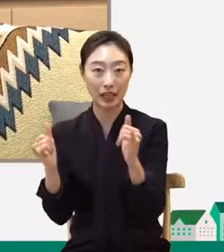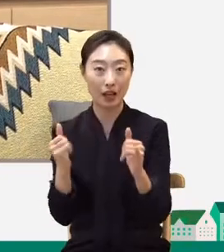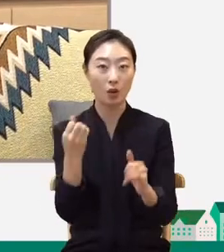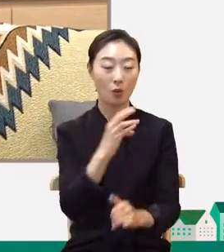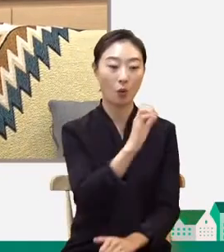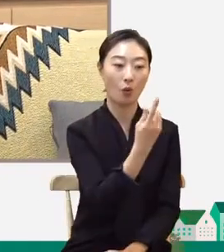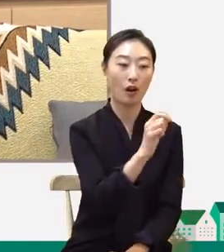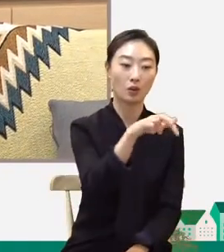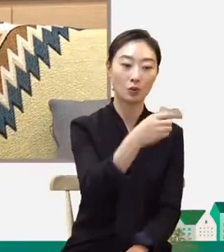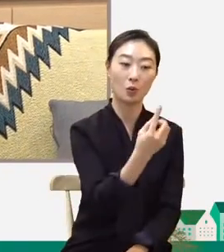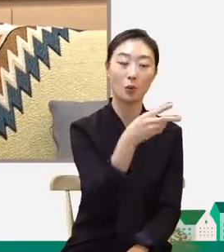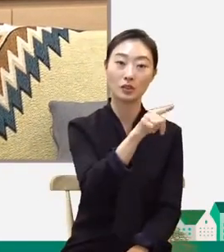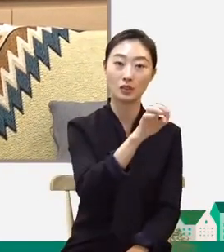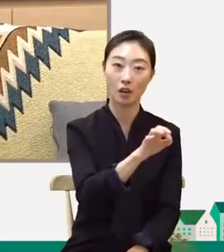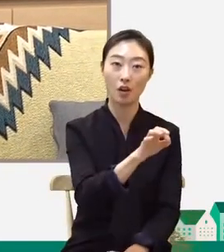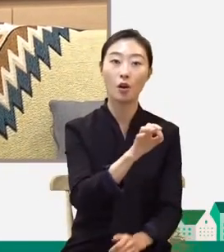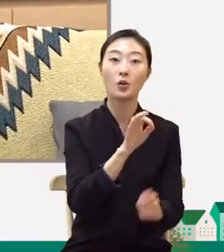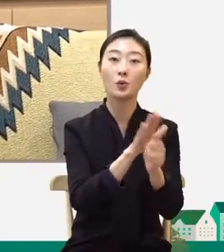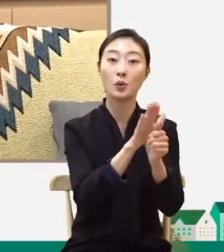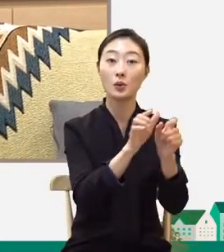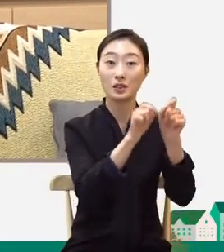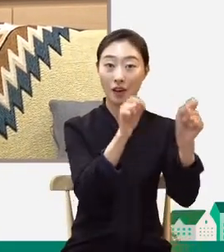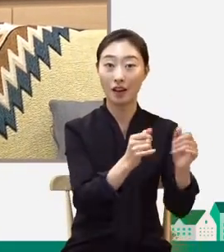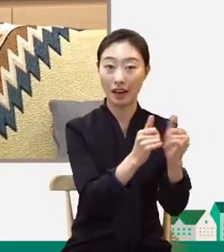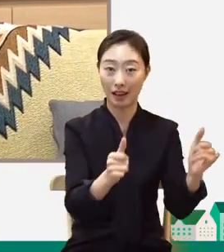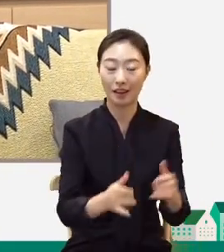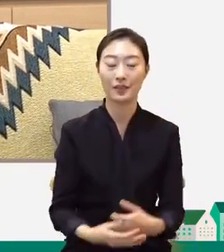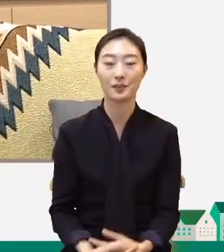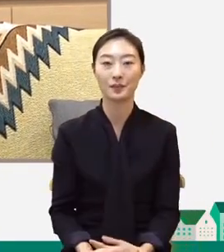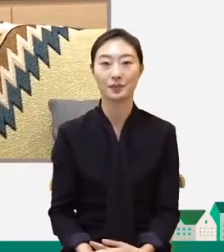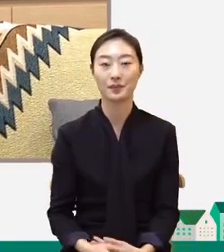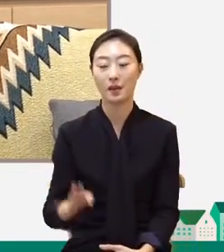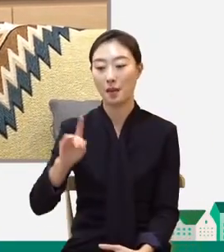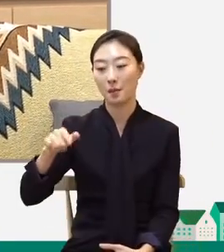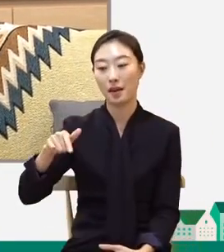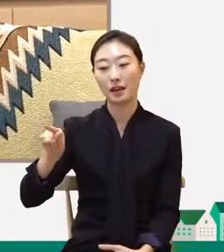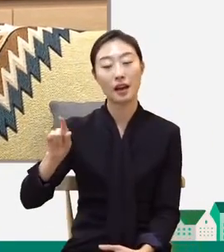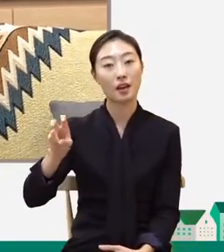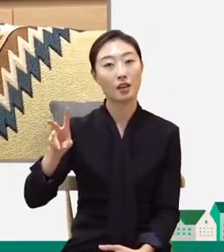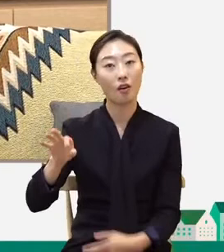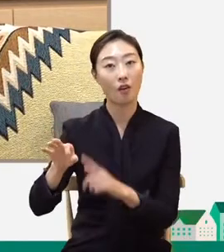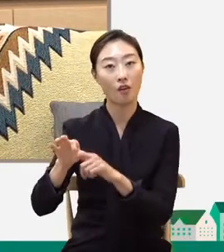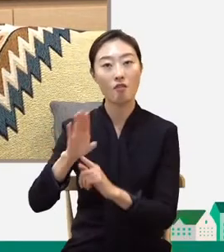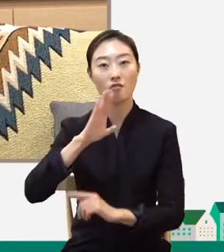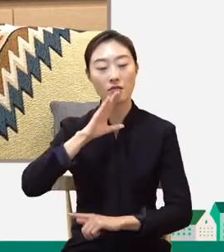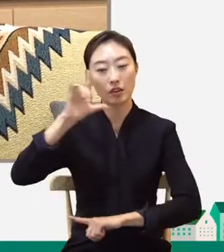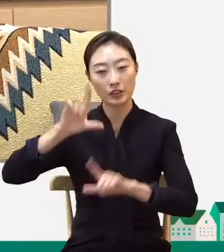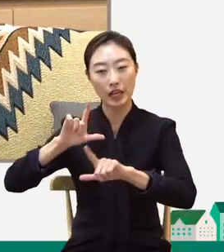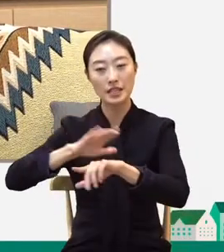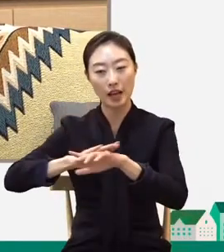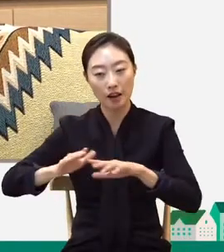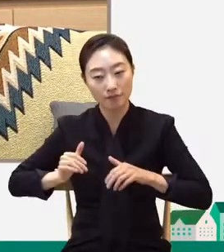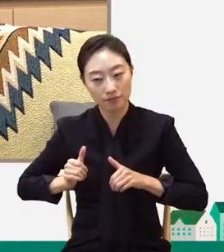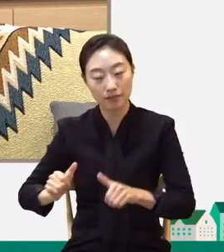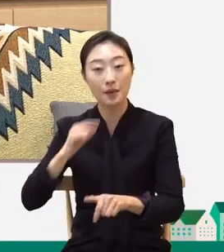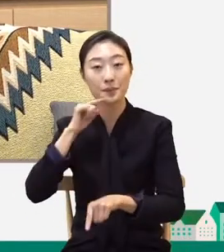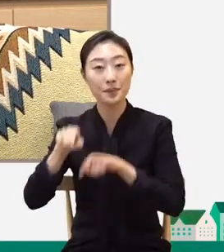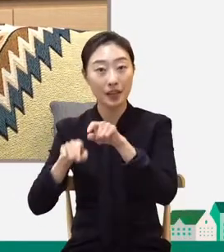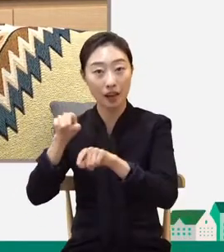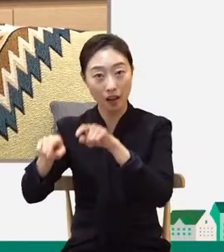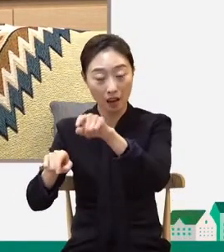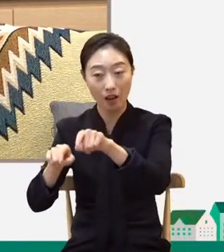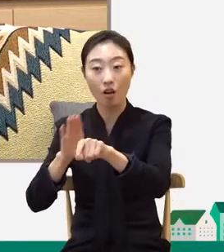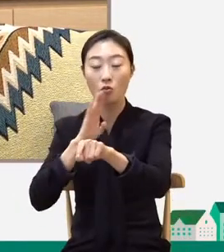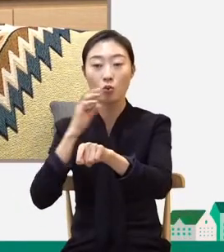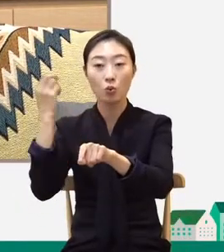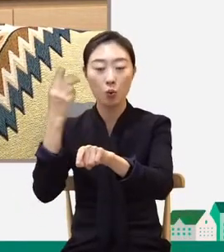동료지원가 선생님 너무 감사합니다. 특히 이 박가영 선생님 같은 경우에는 현장에서 열심히 실천하시지만 또 실제로 연구도